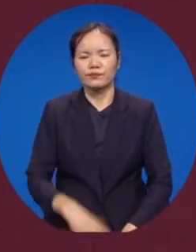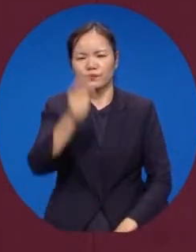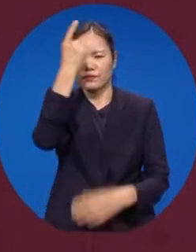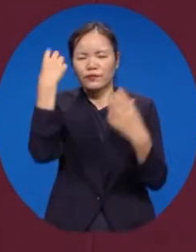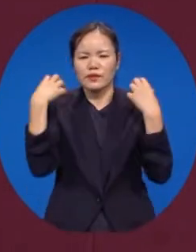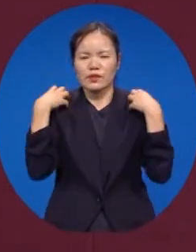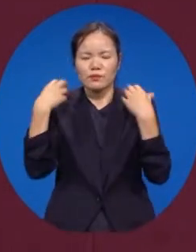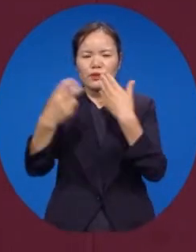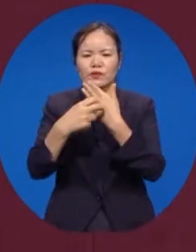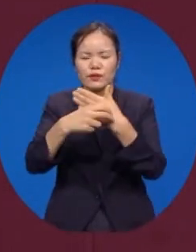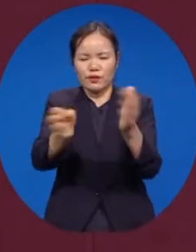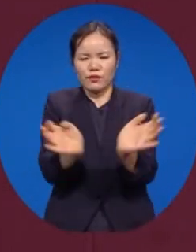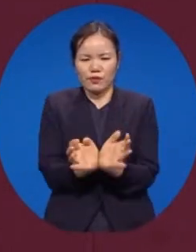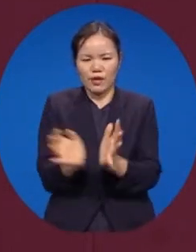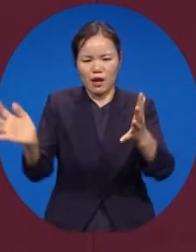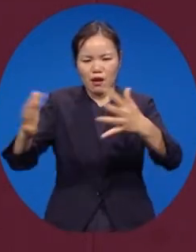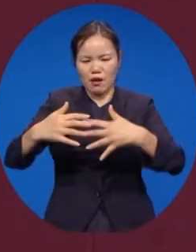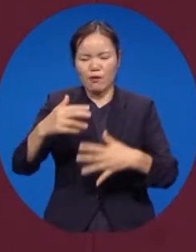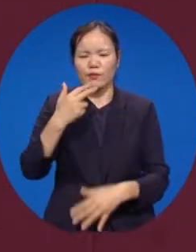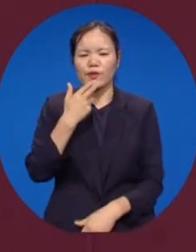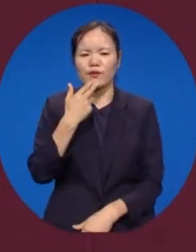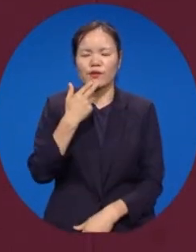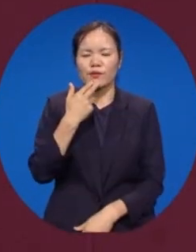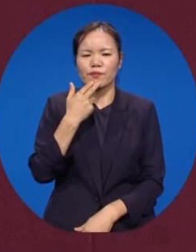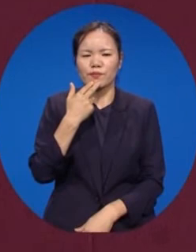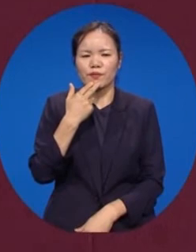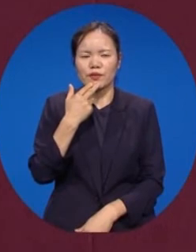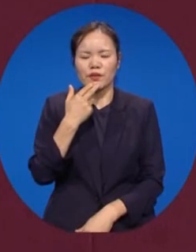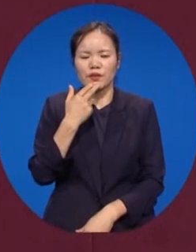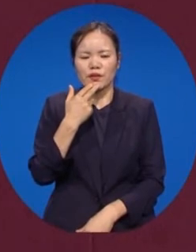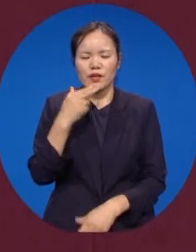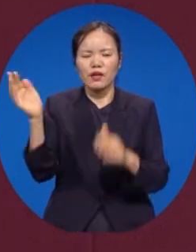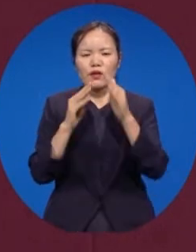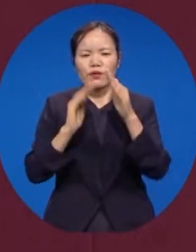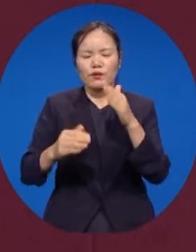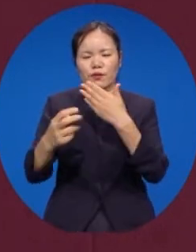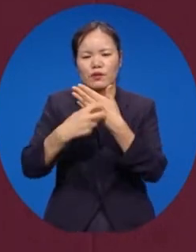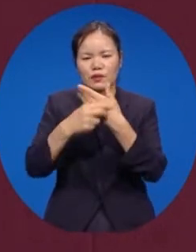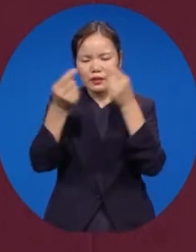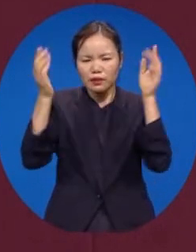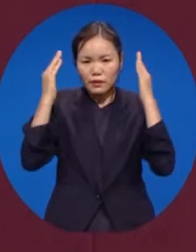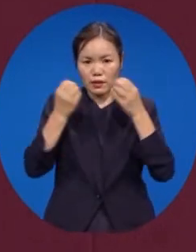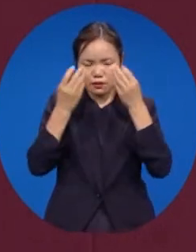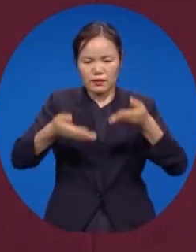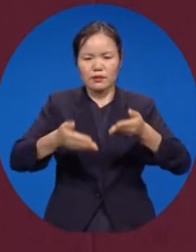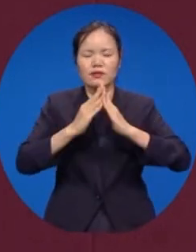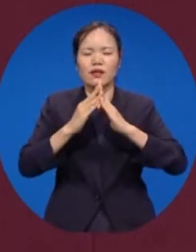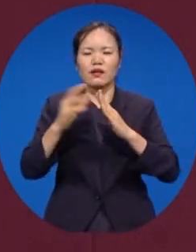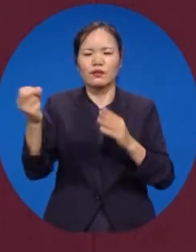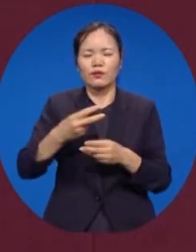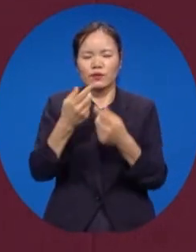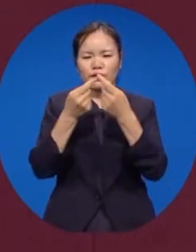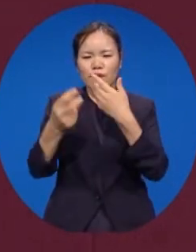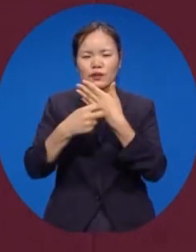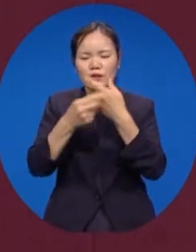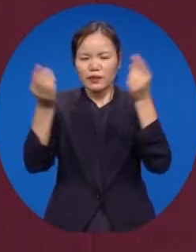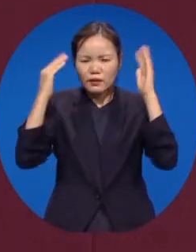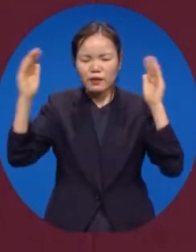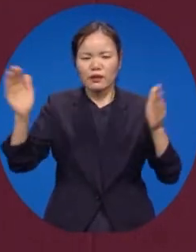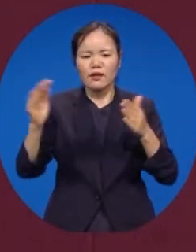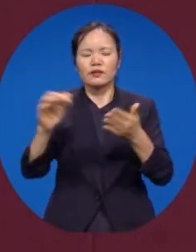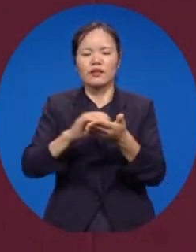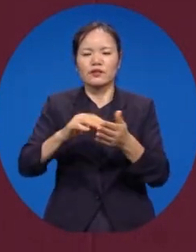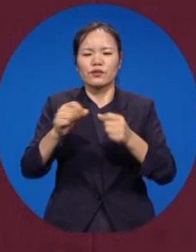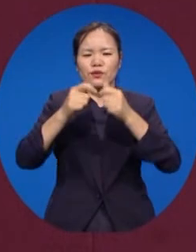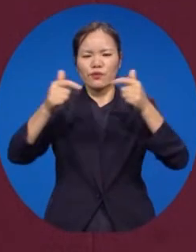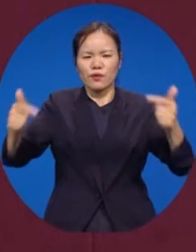정부가 의료계와 협의 없이 불효불급한 공공의대의 신설, 의대 정원의 확대를